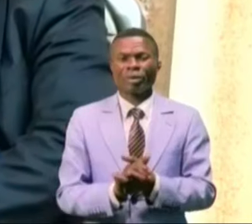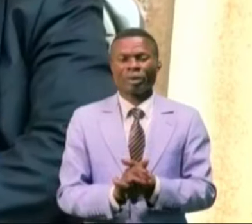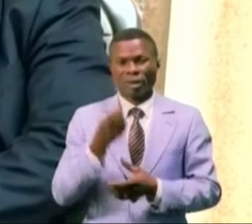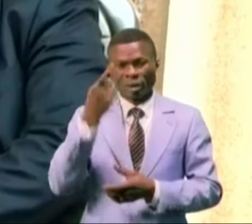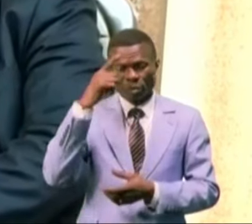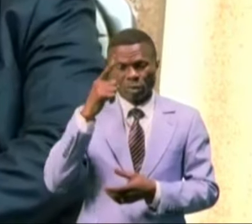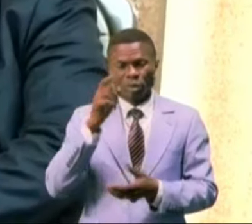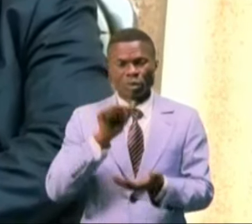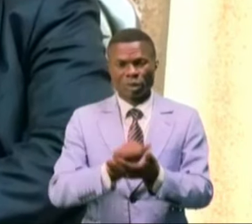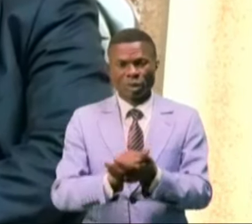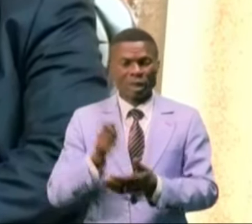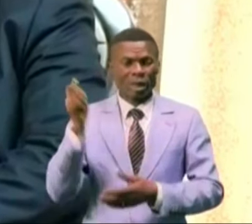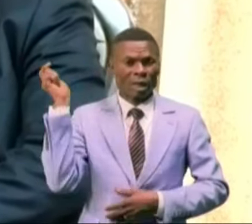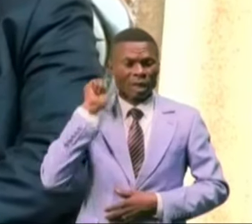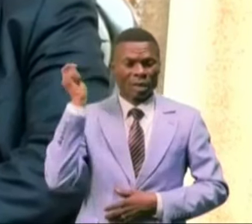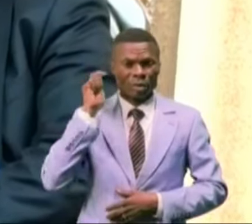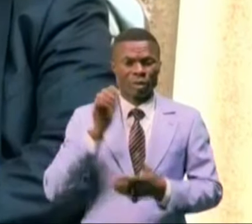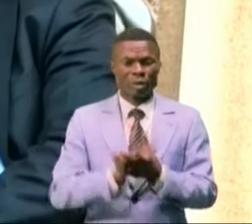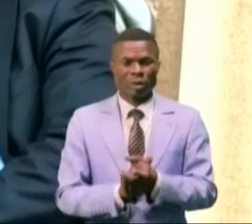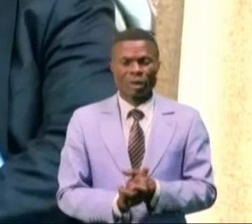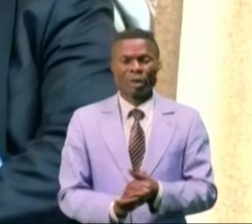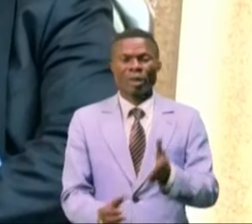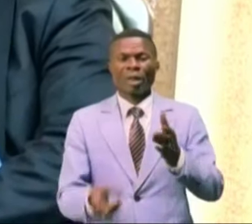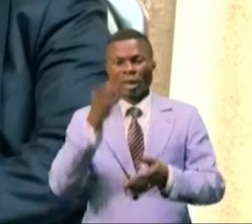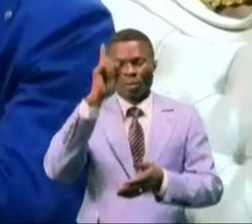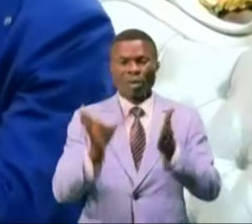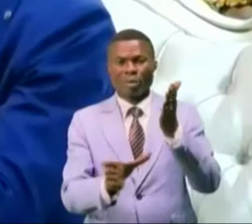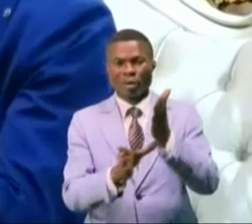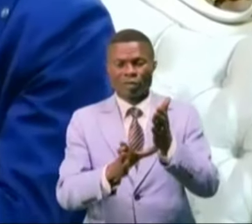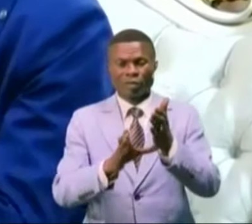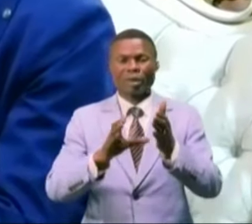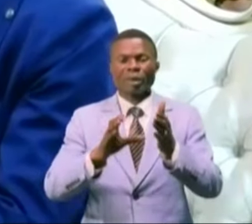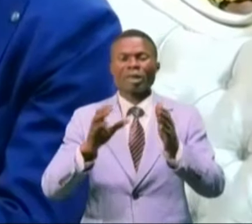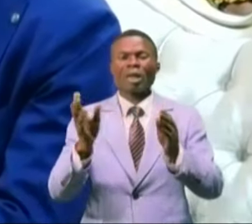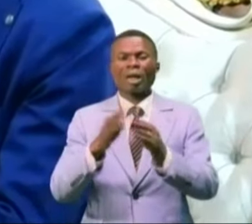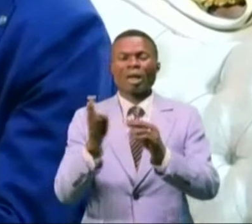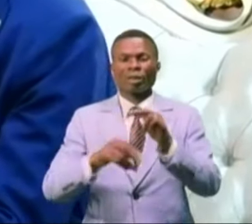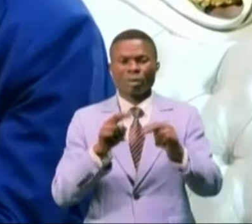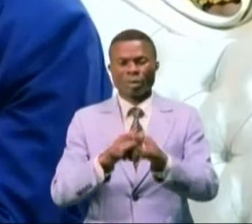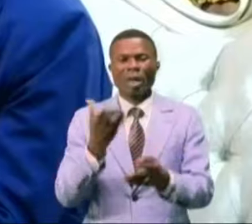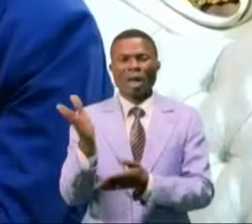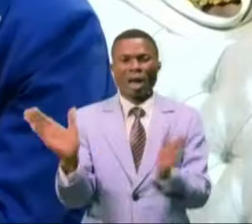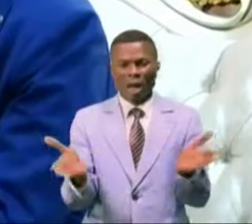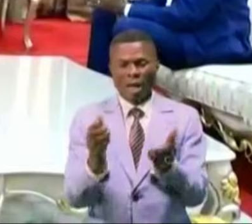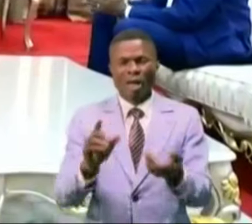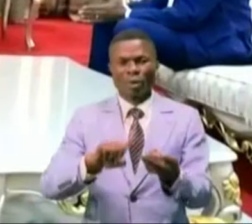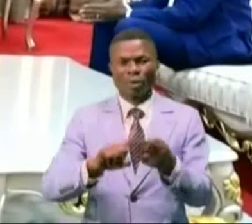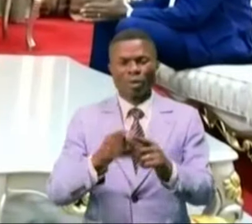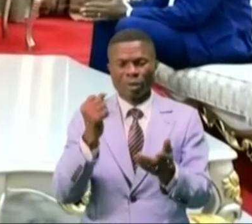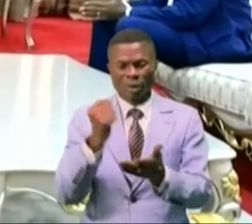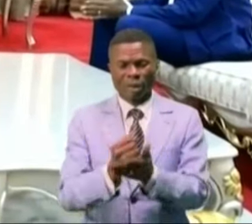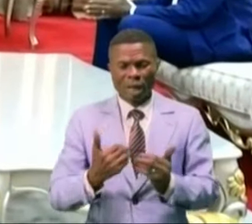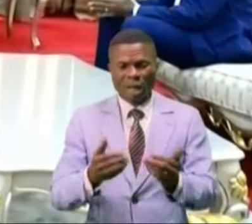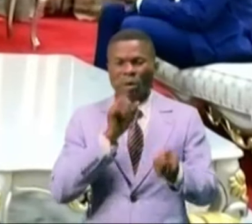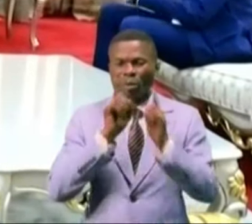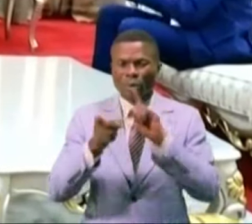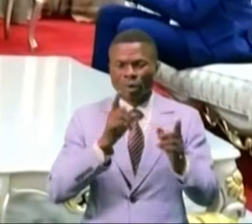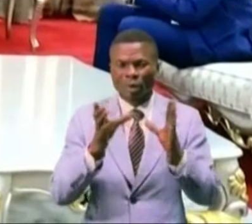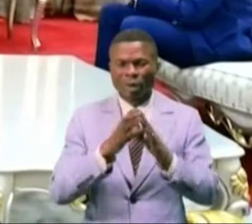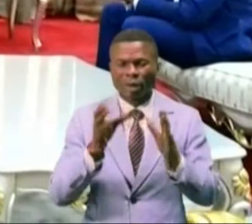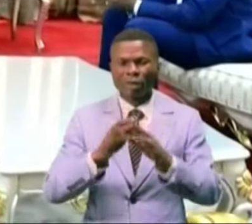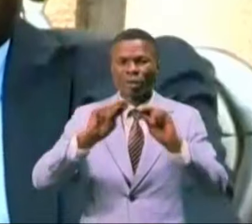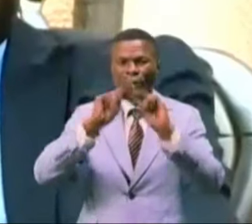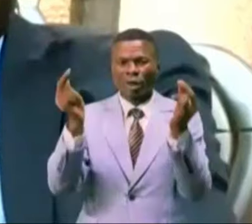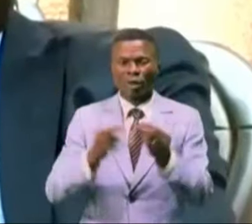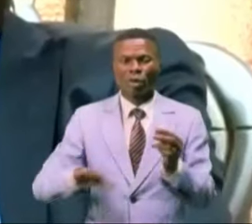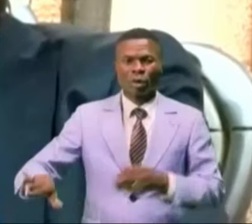se faire le professeur honorable Jean-Claude tilumbaï a encouragé son a à poursuivre les pourparler avec la partie